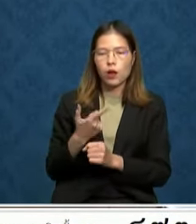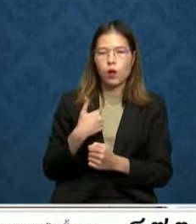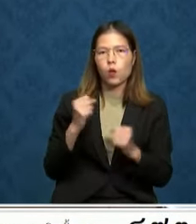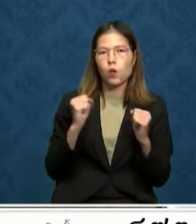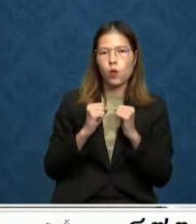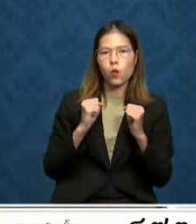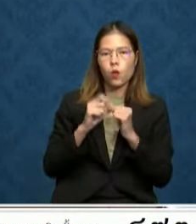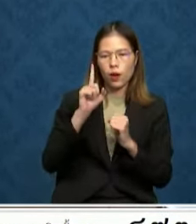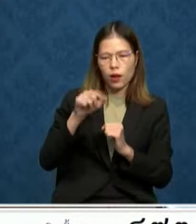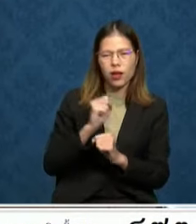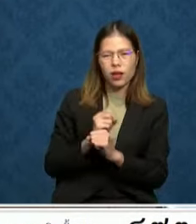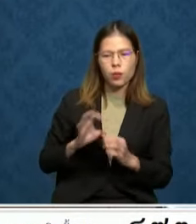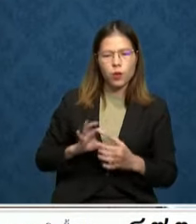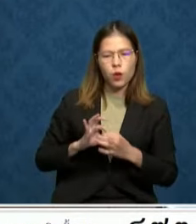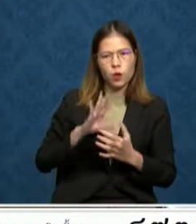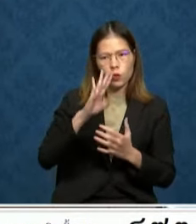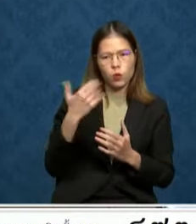itelถา